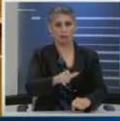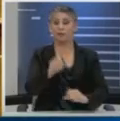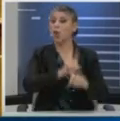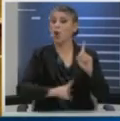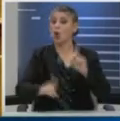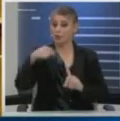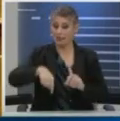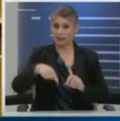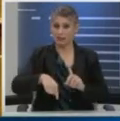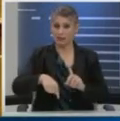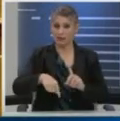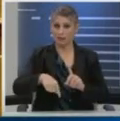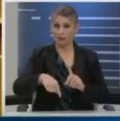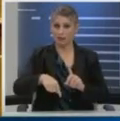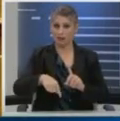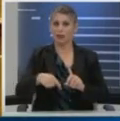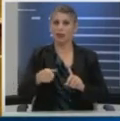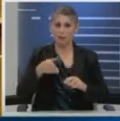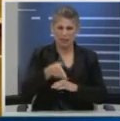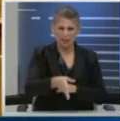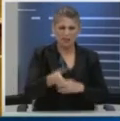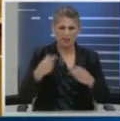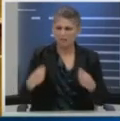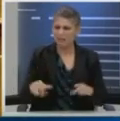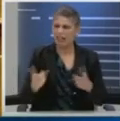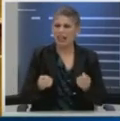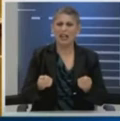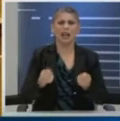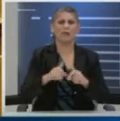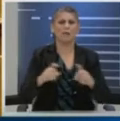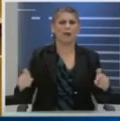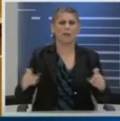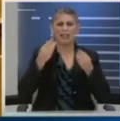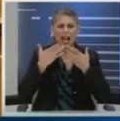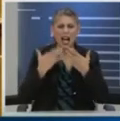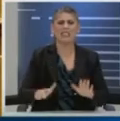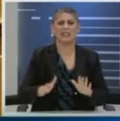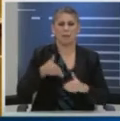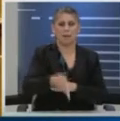Και όσοι σήμερα ασχημονούν στα πανεπιστήμια, απλά θα πεταχθούν έξω.